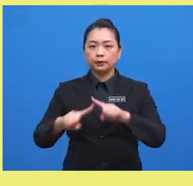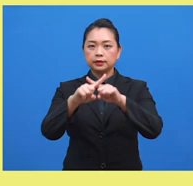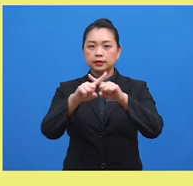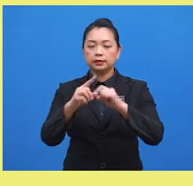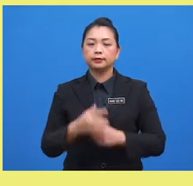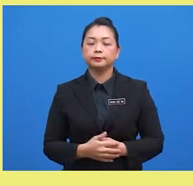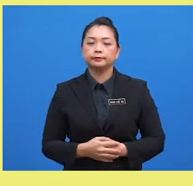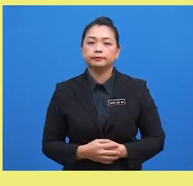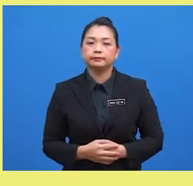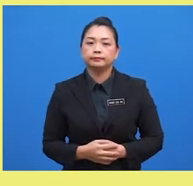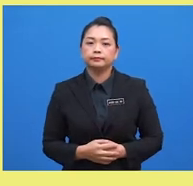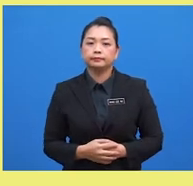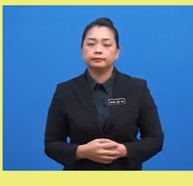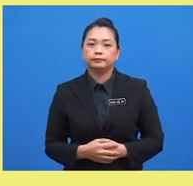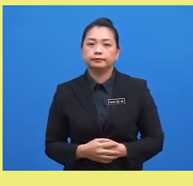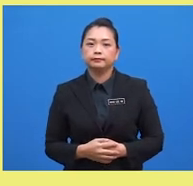kedua-dua persilangannya.